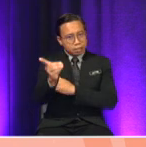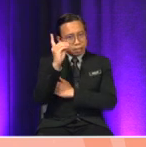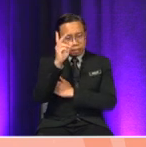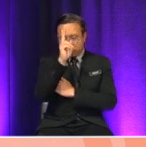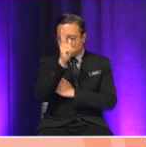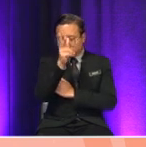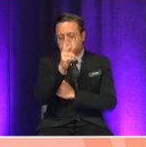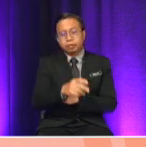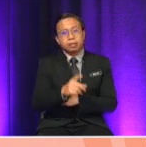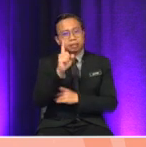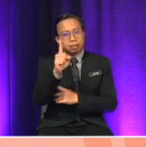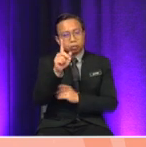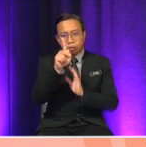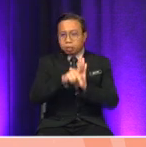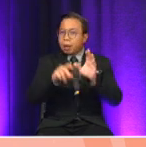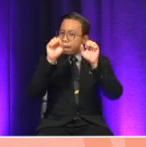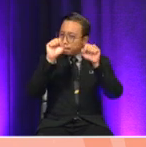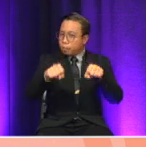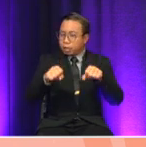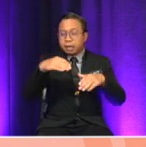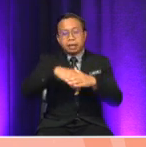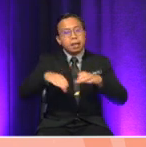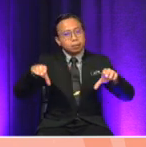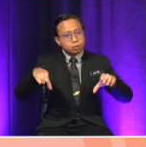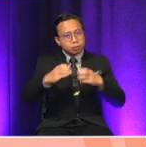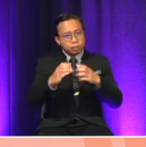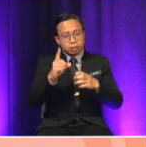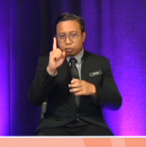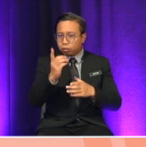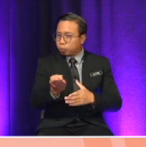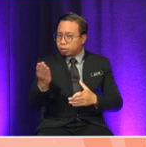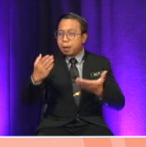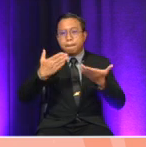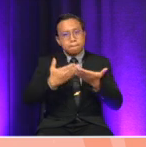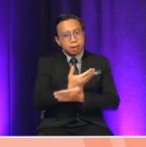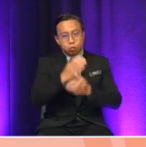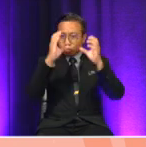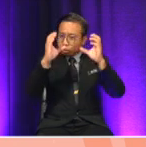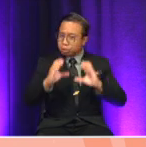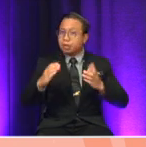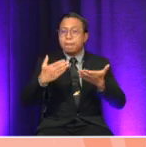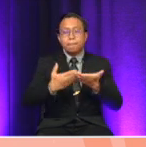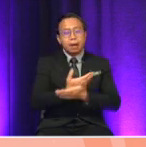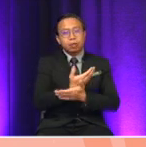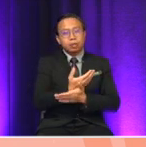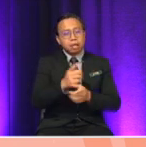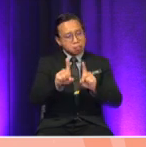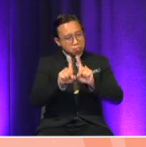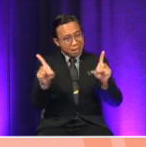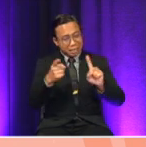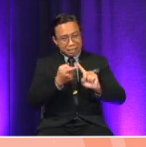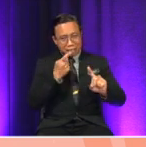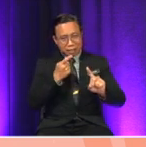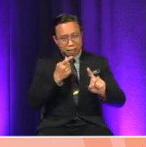merupakan suatu kemampuan dalam menciptakan perkara baharu atau cara-cara baharu yang berbeza